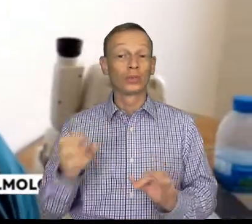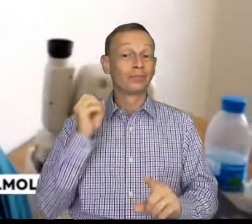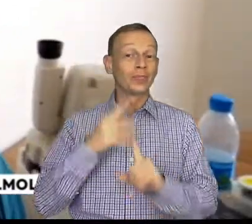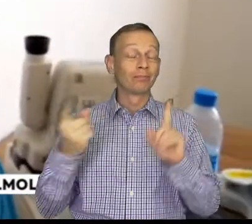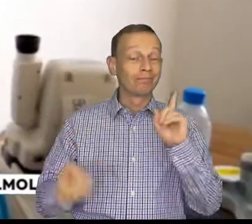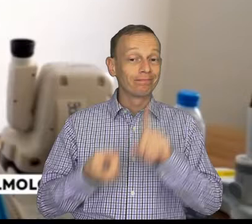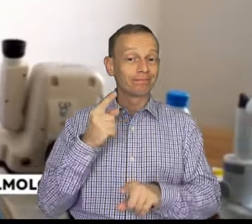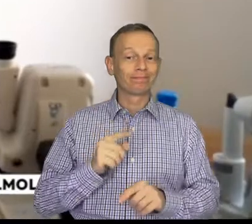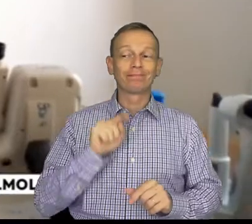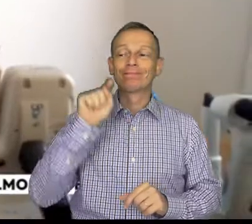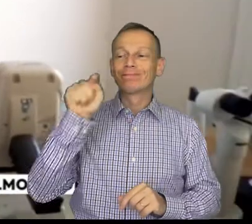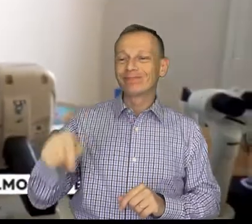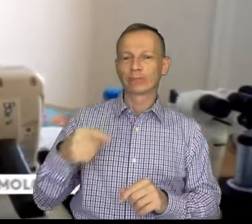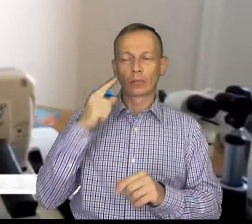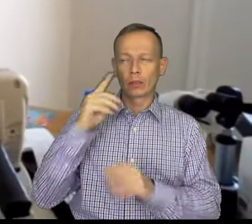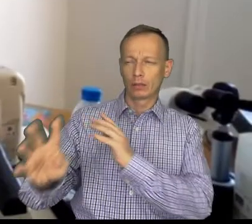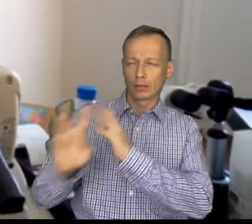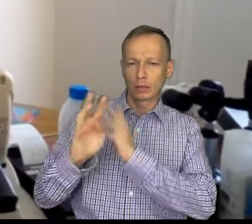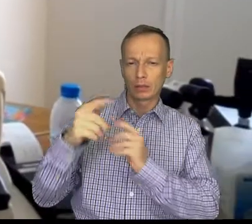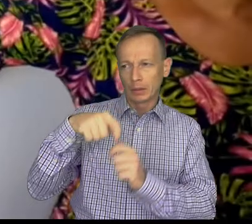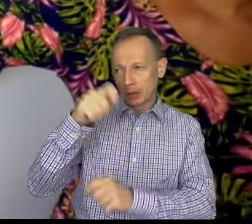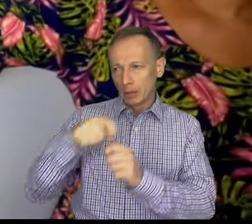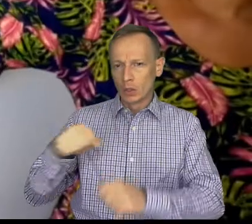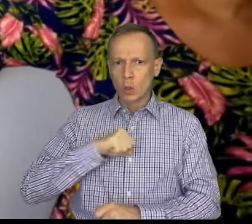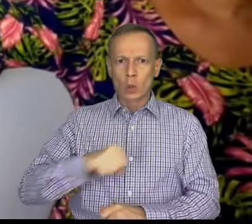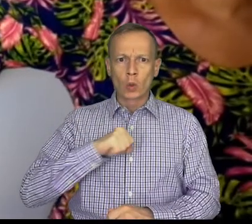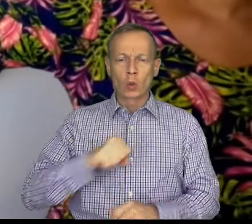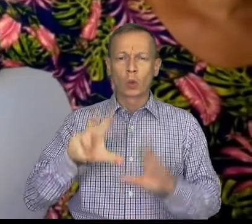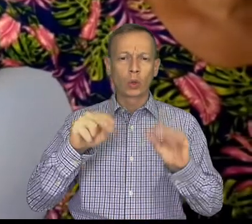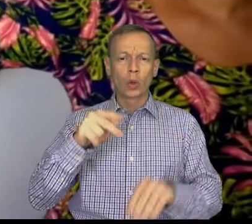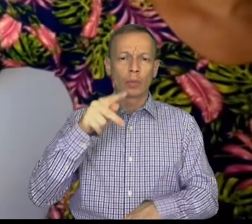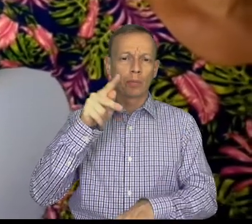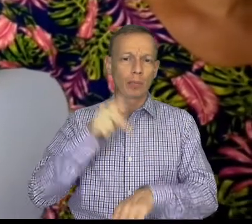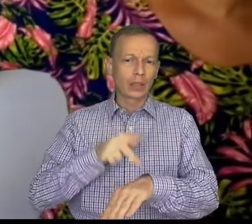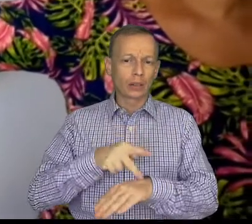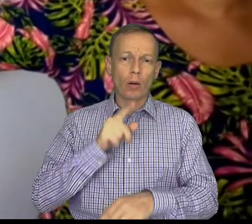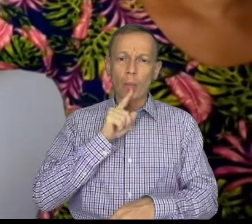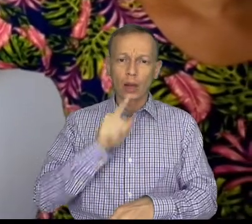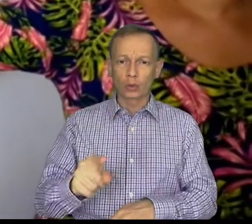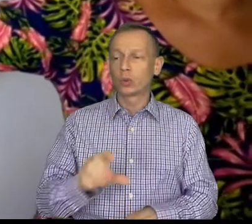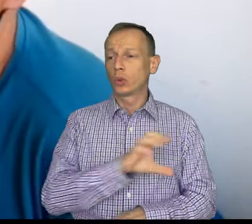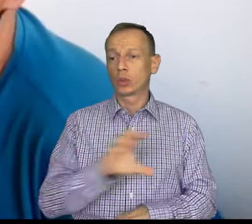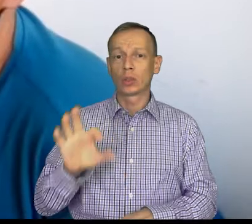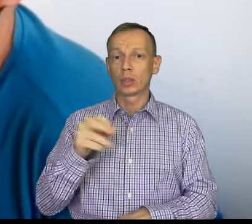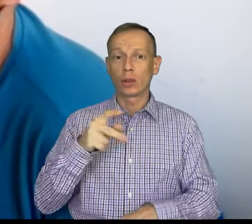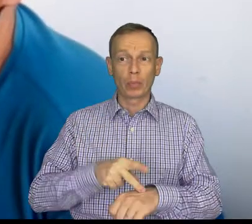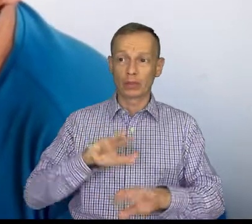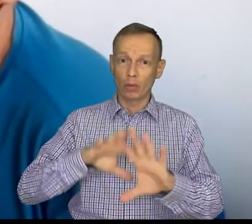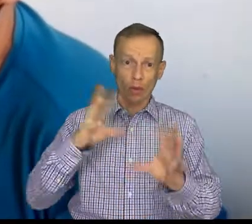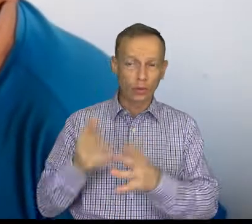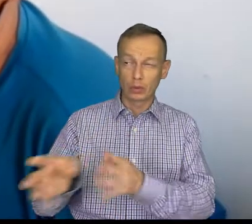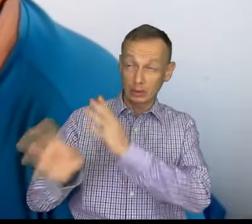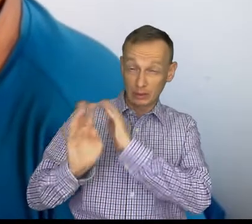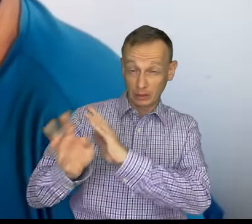de faire un diagnostic sur place. Le rythme est intense. 30 patients par jour, 150 patients donc à consulter au